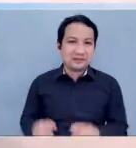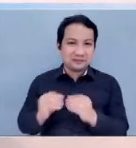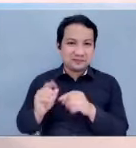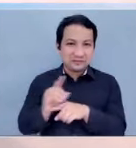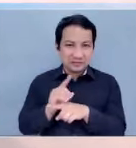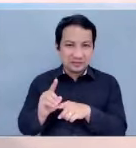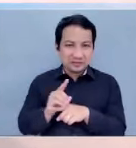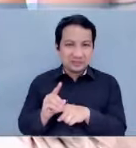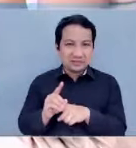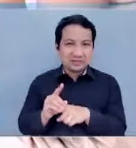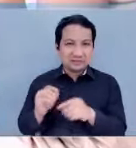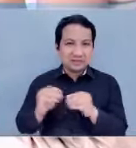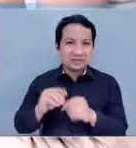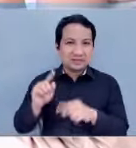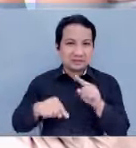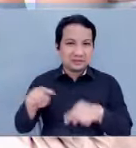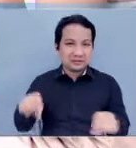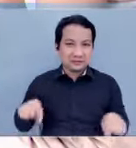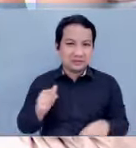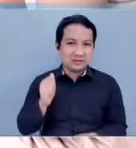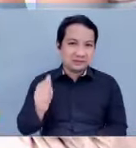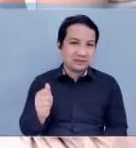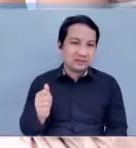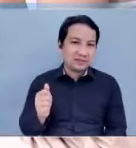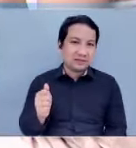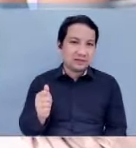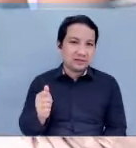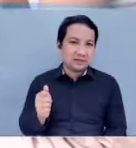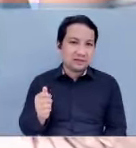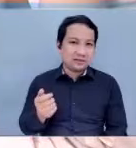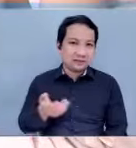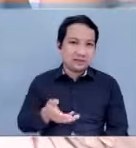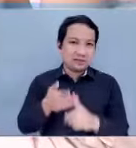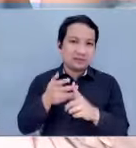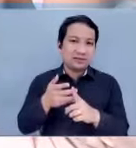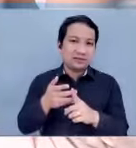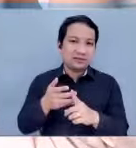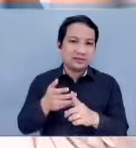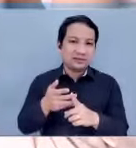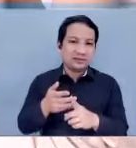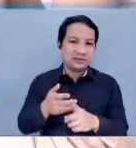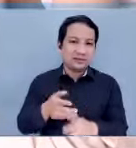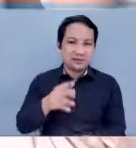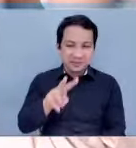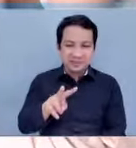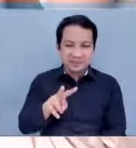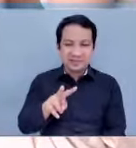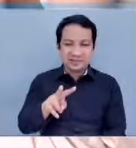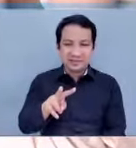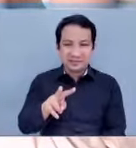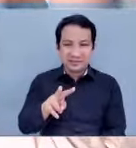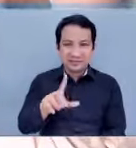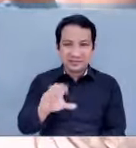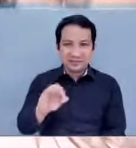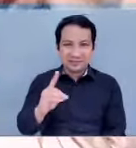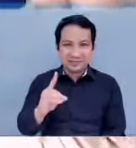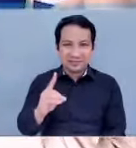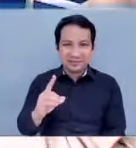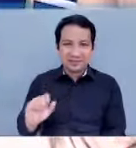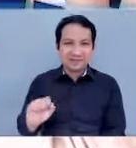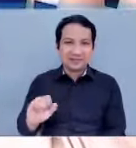Talagang multi-hyphenated. Oh, right? Oh. Sa siyang Vladir. Okay! Vladir!